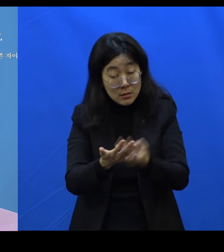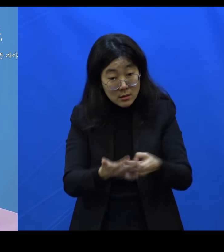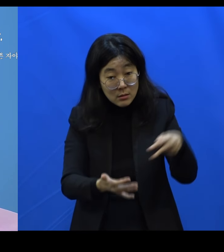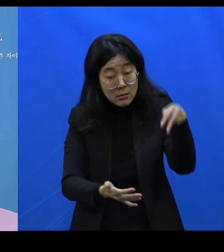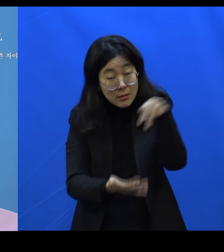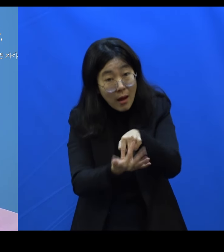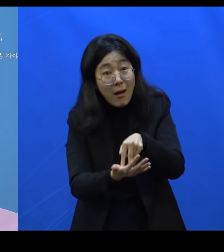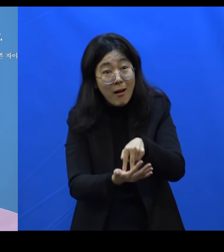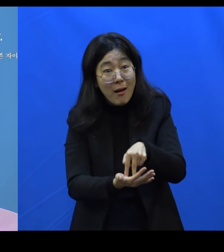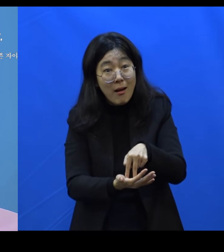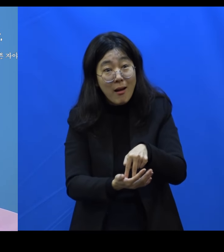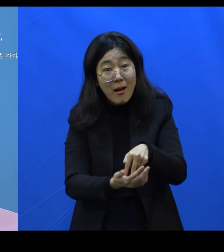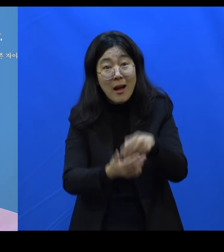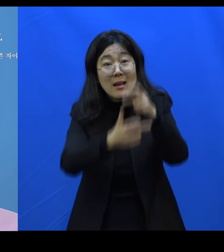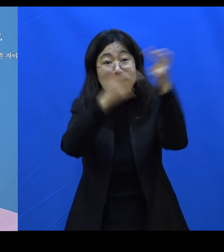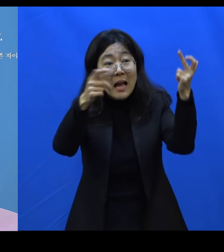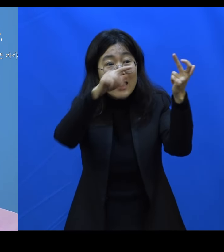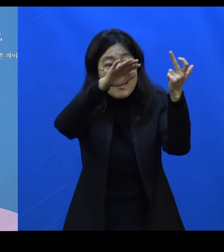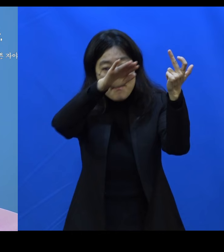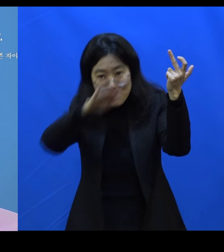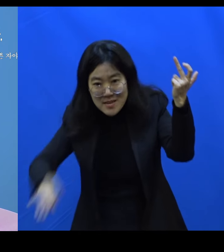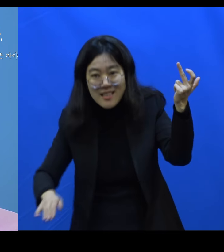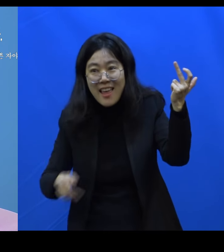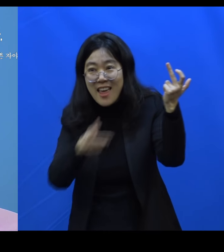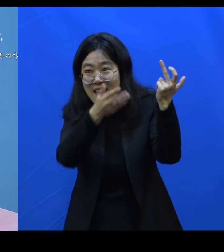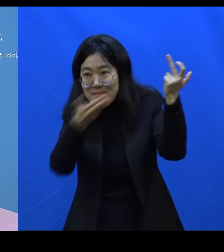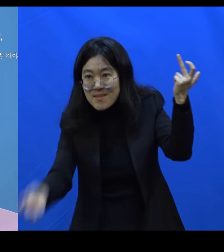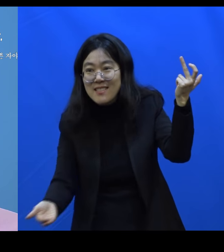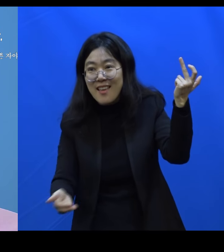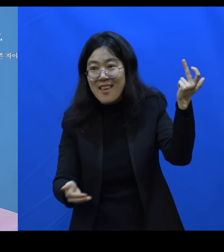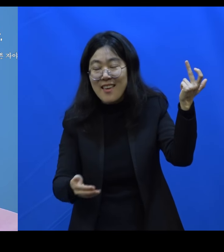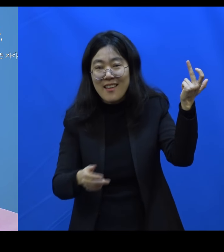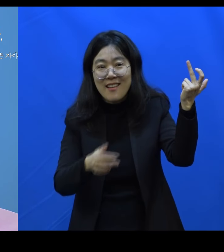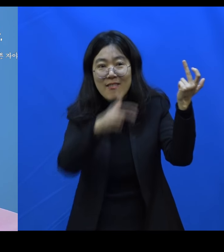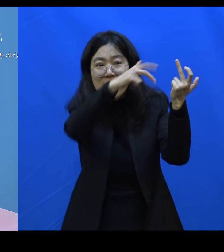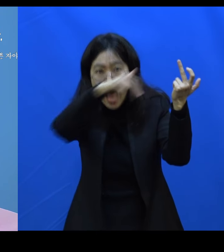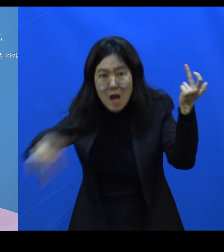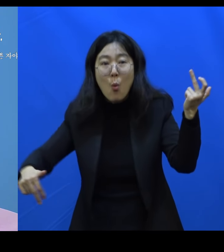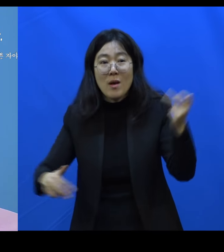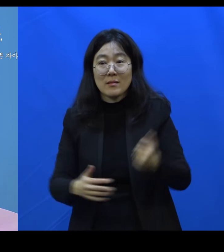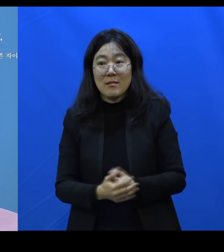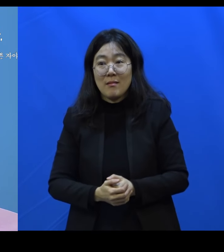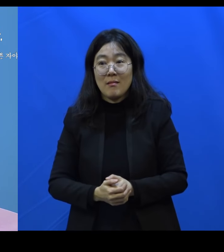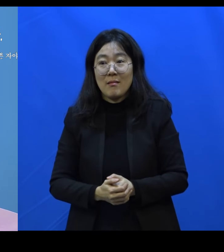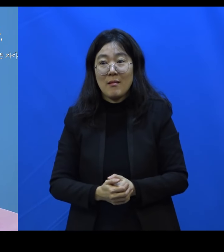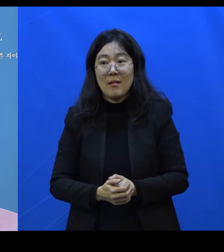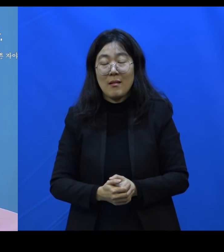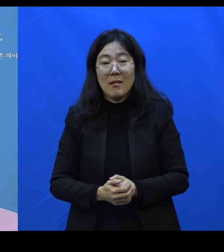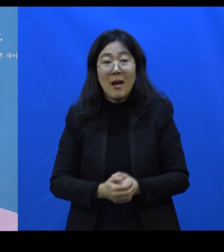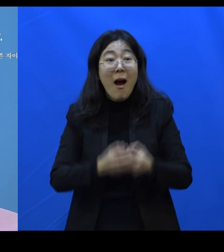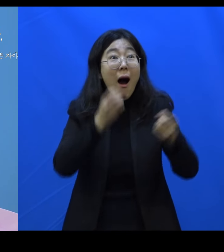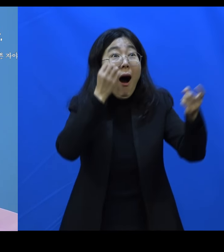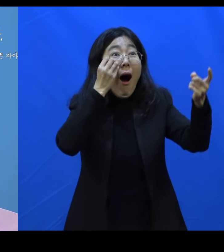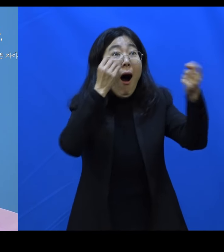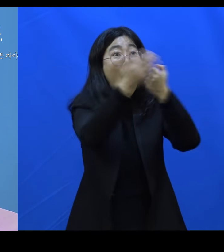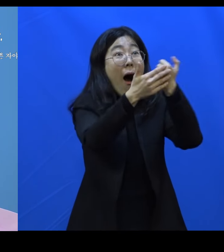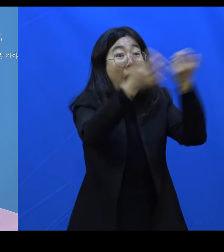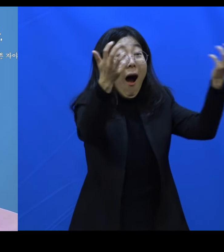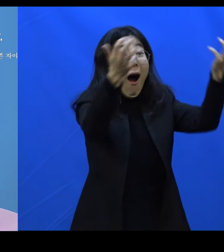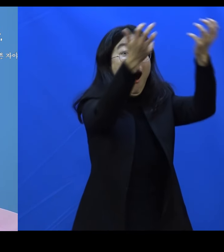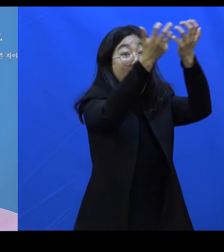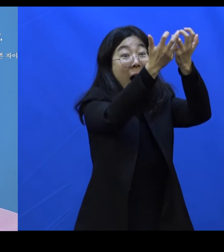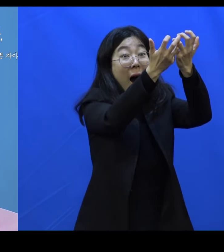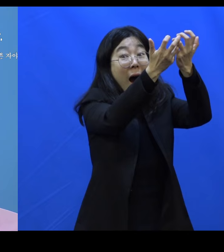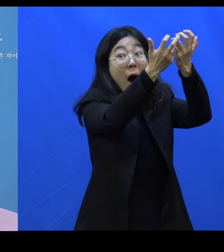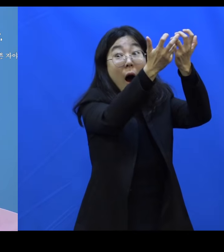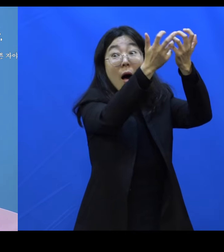산 아래로 내려오셨어요. 왜? 산 아래에서 해야 할 일이 있었기 때문에. 신비한 경험을 하게 하신